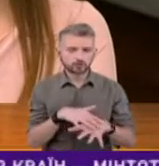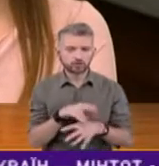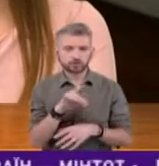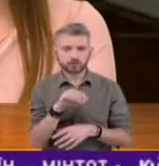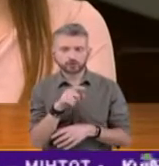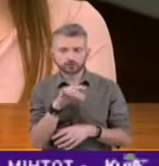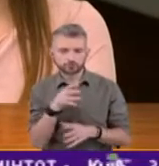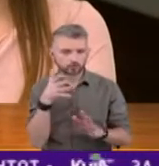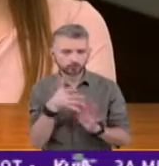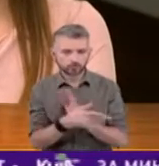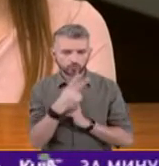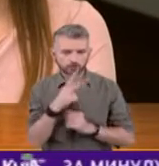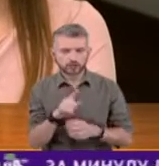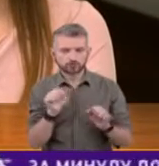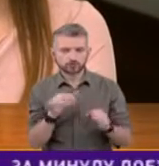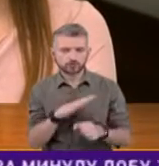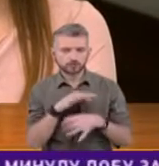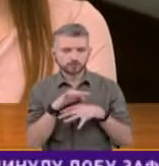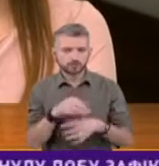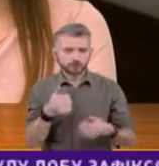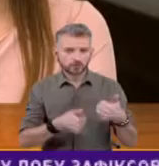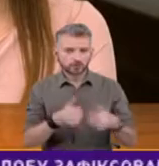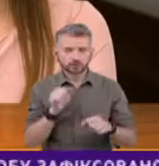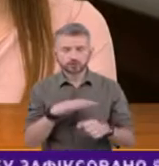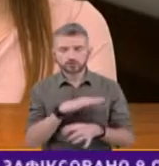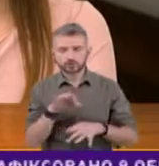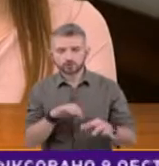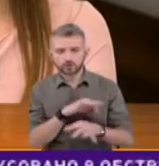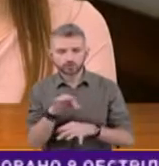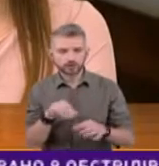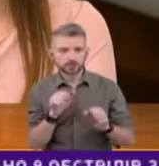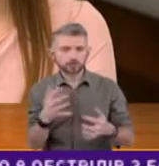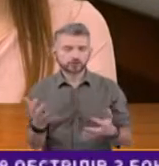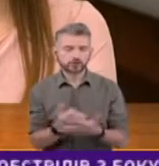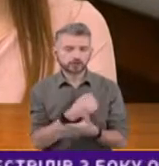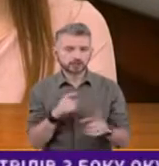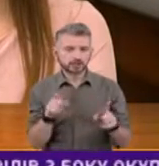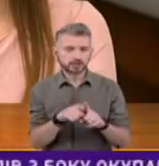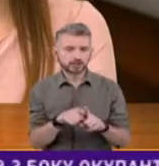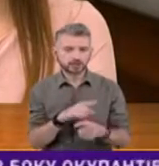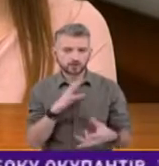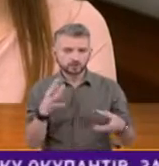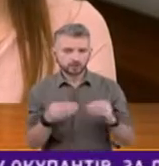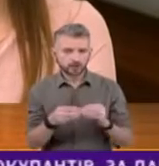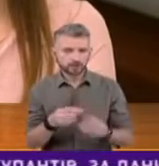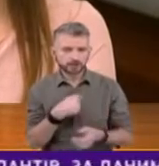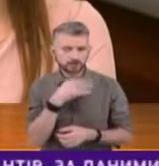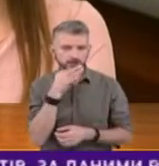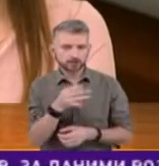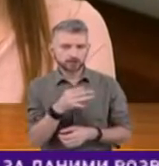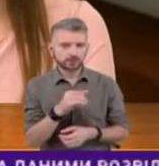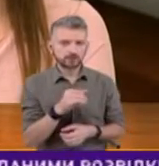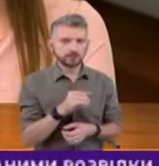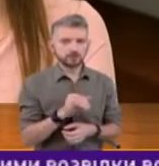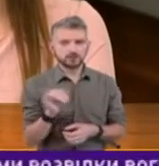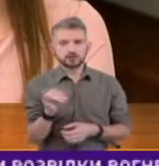прозоро показати, що ось може бути проведений конкурс, що може бути проєктування, що можна досягати таких результатів, я би сказав. І